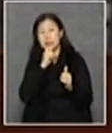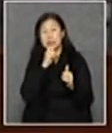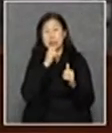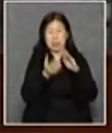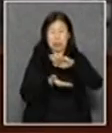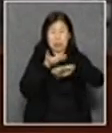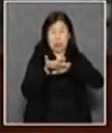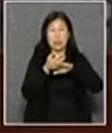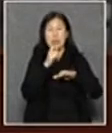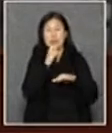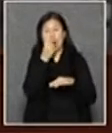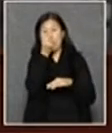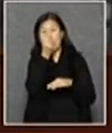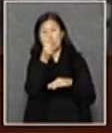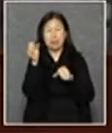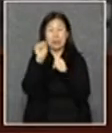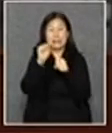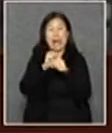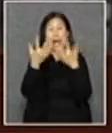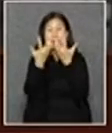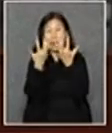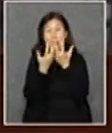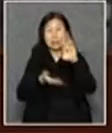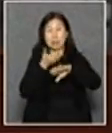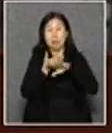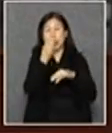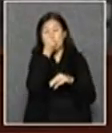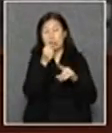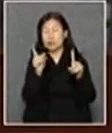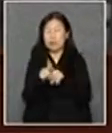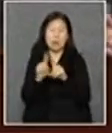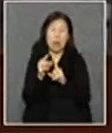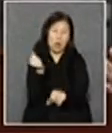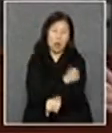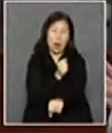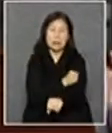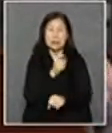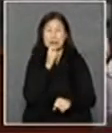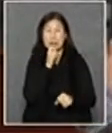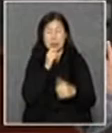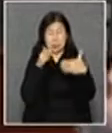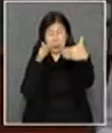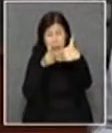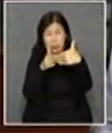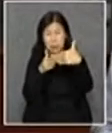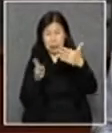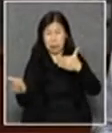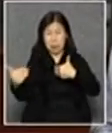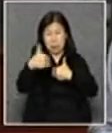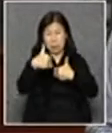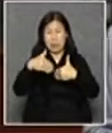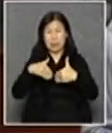那種的興趣出來是更艱難的，這件事來說是。所以我們不要只看正面而不看負面這件事才